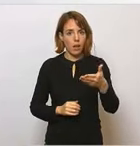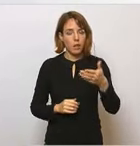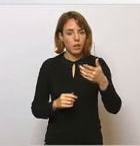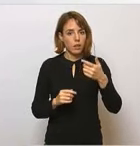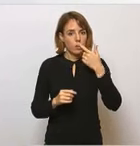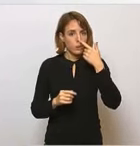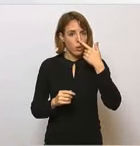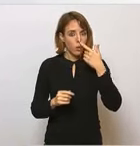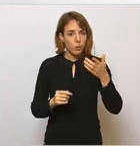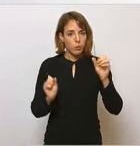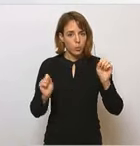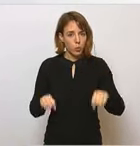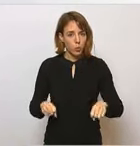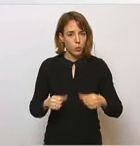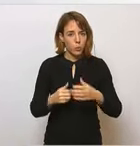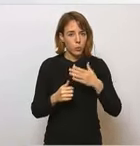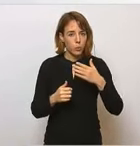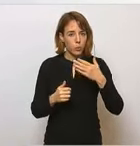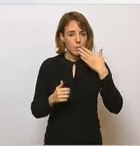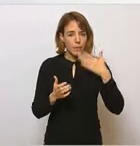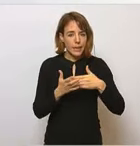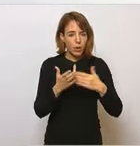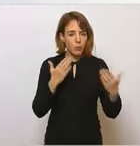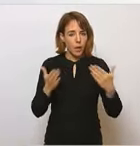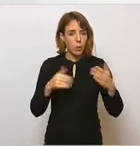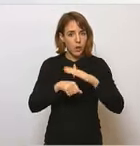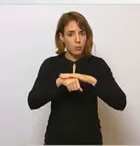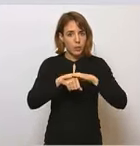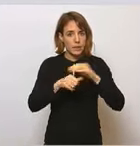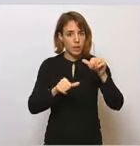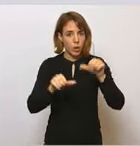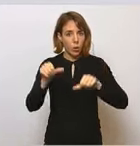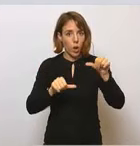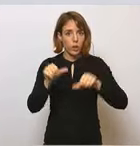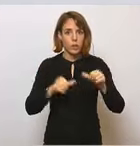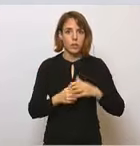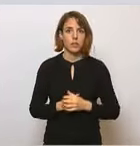ou être meilleure que la politique en matière de concurrence?